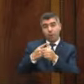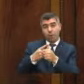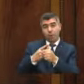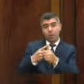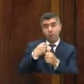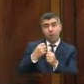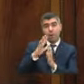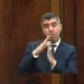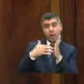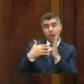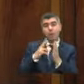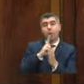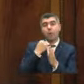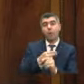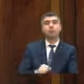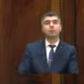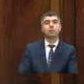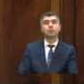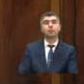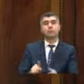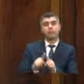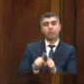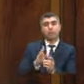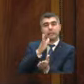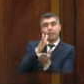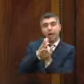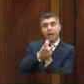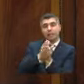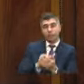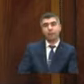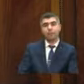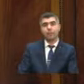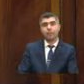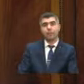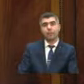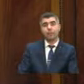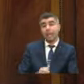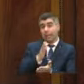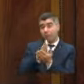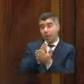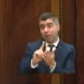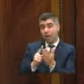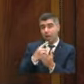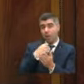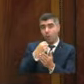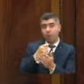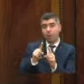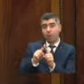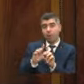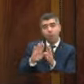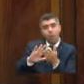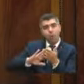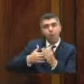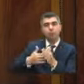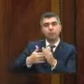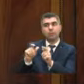الحكومي تحدثتم عن الاختيار الديمقراطي، وهذا الاختيار سيد رئيس الحكومة هو مسؤولية الجميع